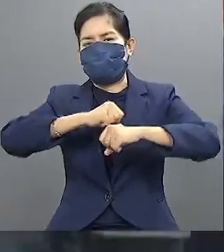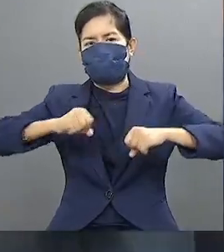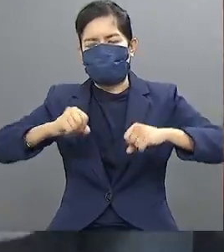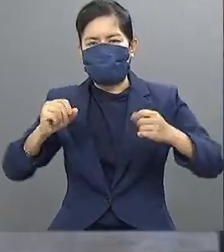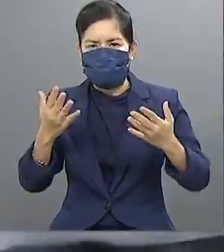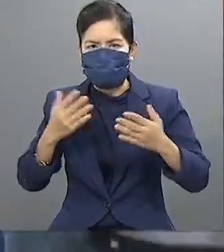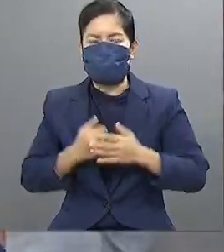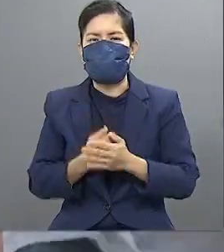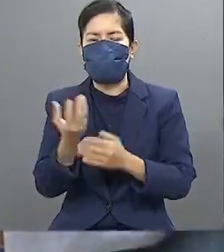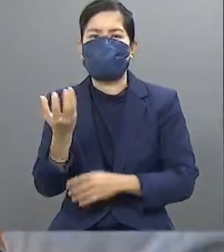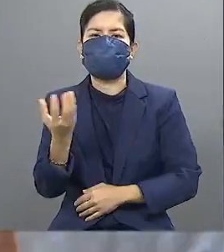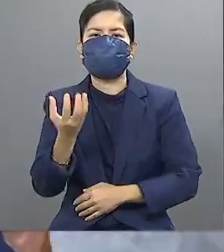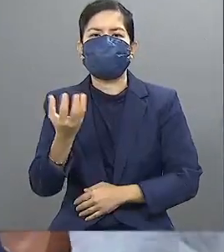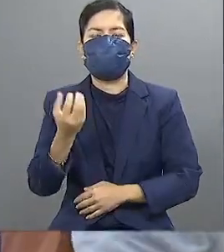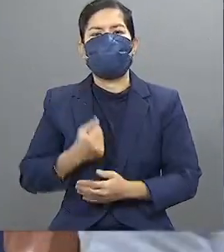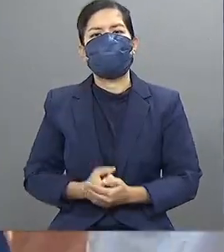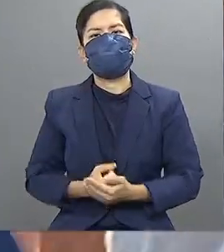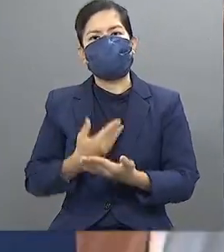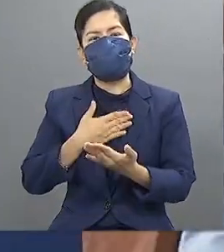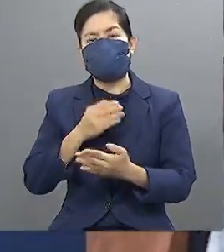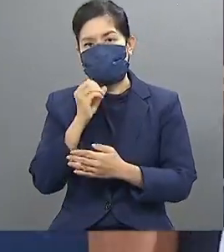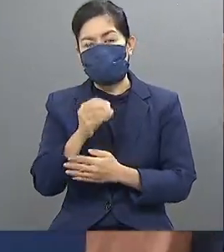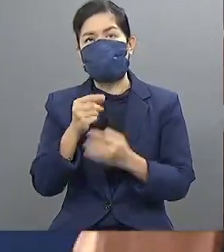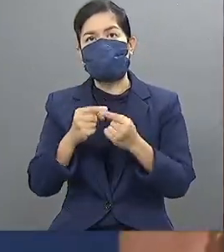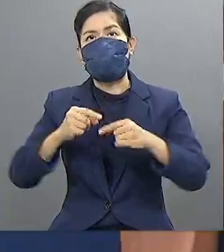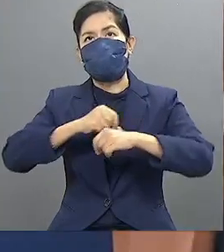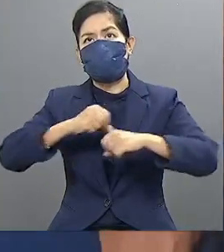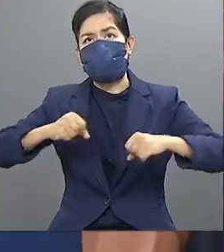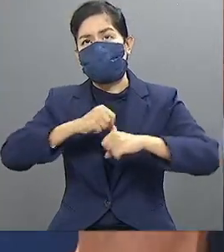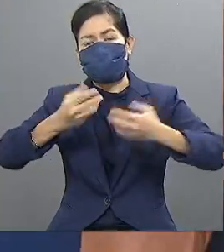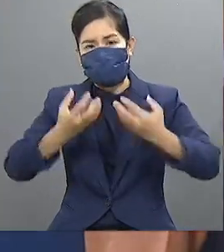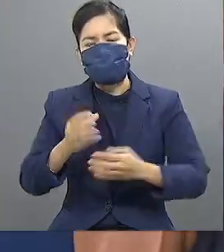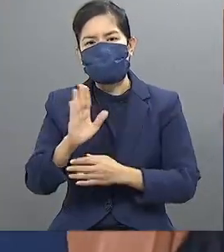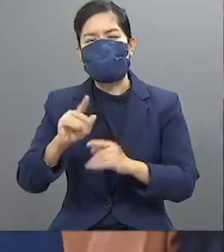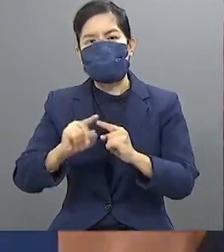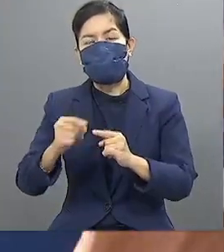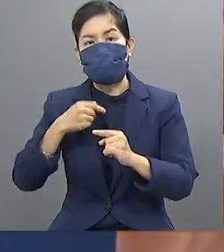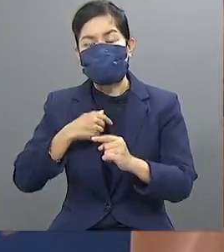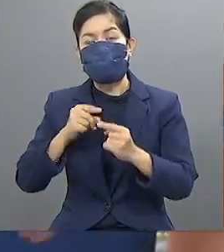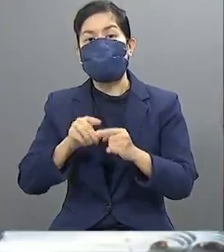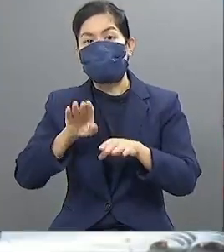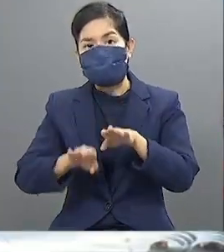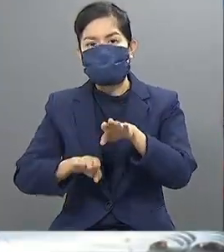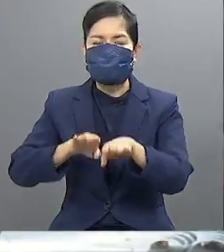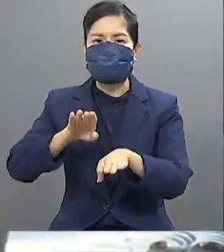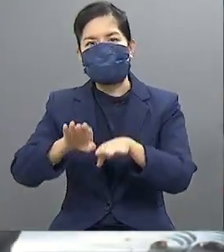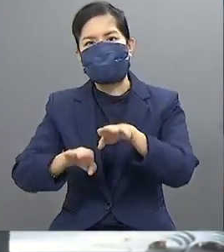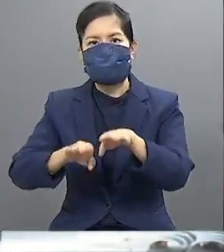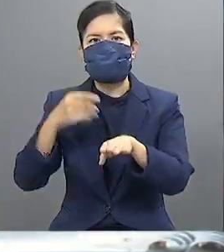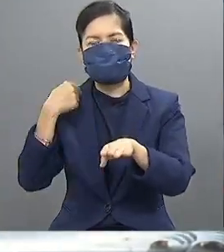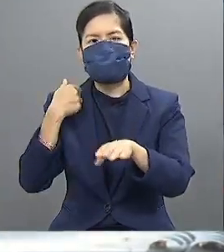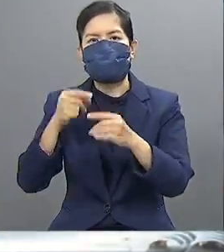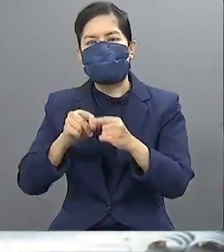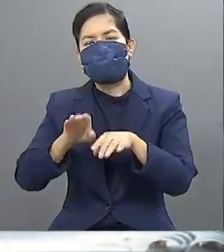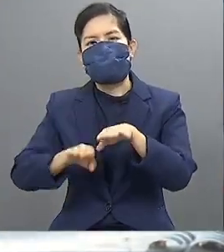แนะนำว่าไม่ต้องออกกำลังกายแต่ว่าเดินมากๆก็ได้หรือว่ามีแอคทิวิตี้นะ ฮะขยับตัวบ้าง อย่านิ่งอย่านั่งนิ่งตลอดครับเหนื่อยนิ่ง